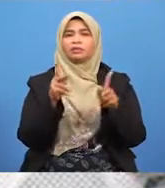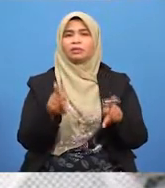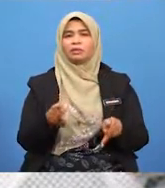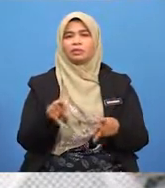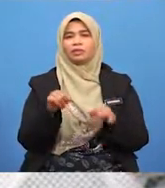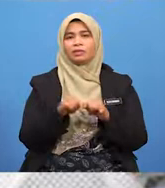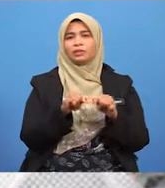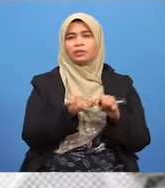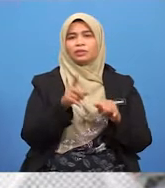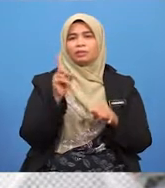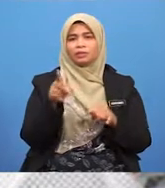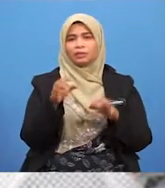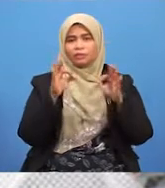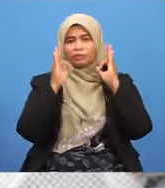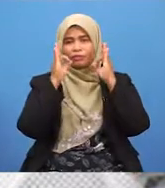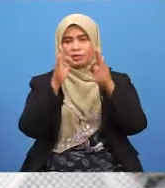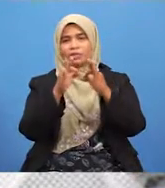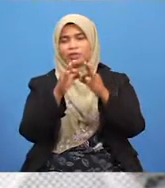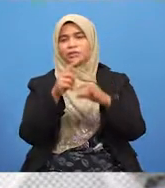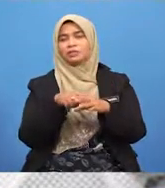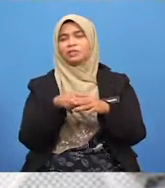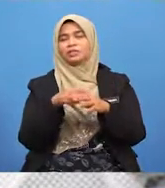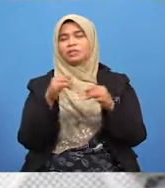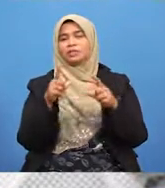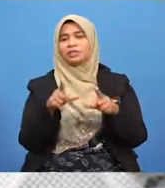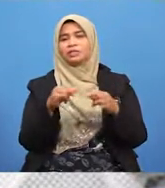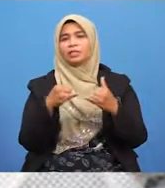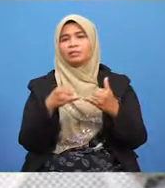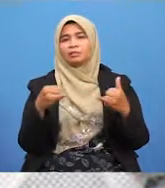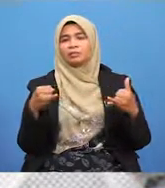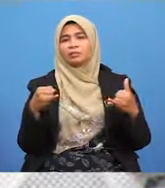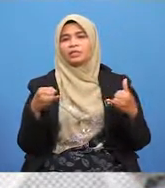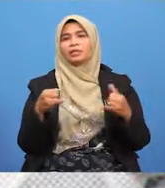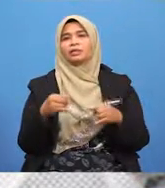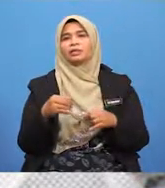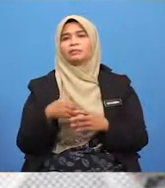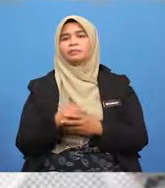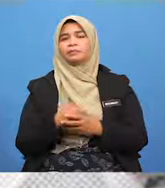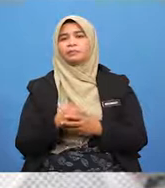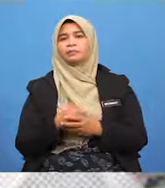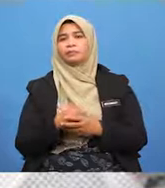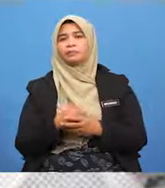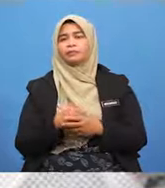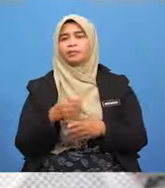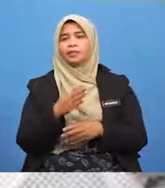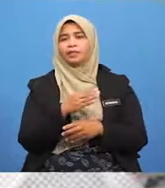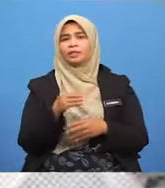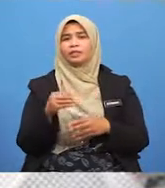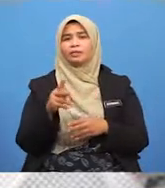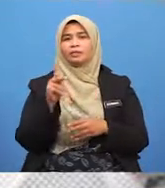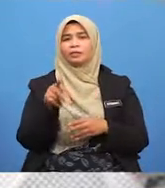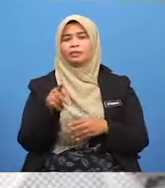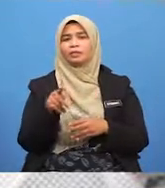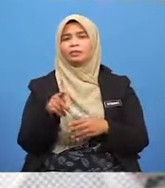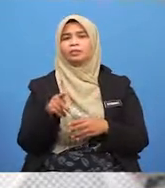perlu beri perhatian semasa mengisi enam pada gelendong dan perlu